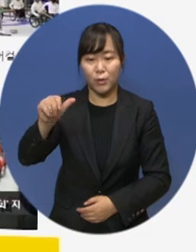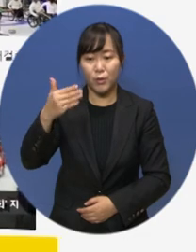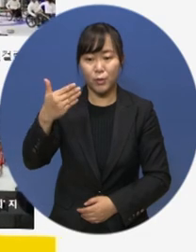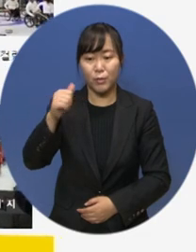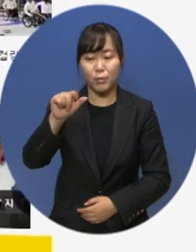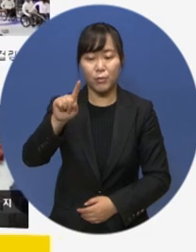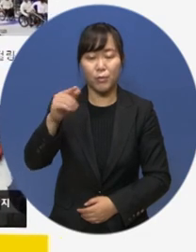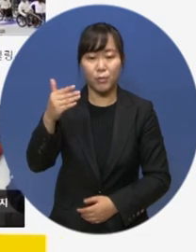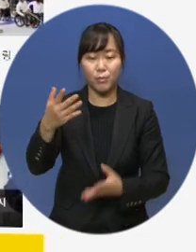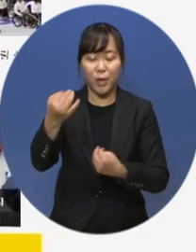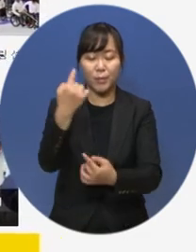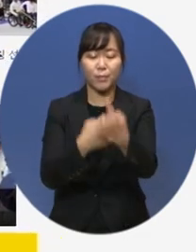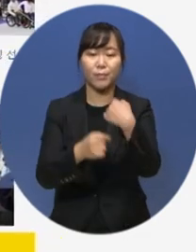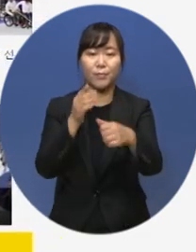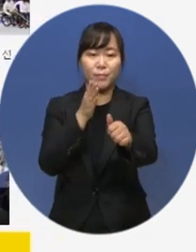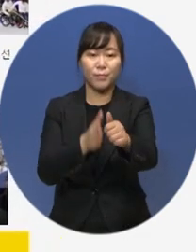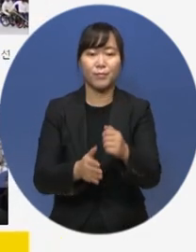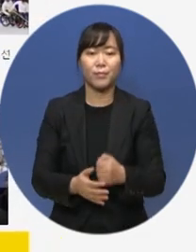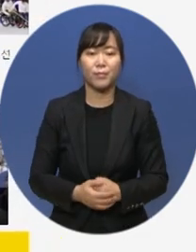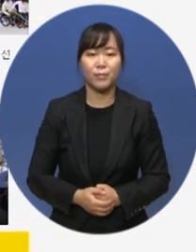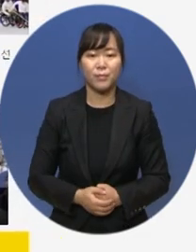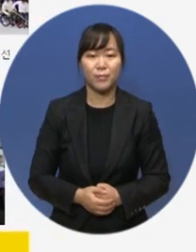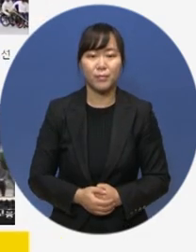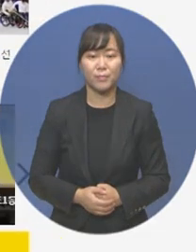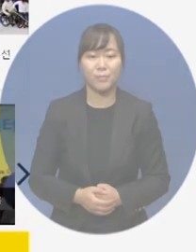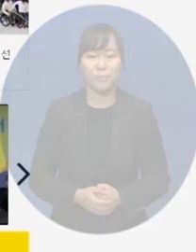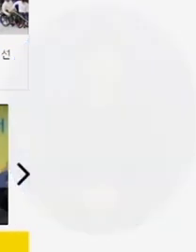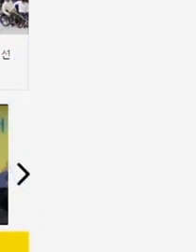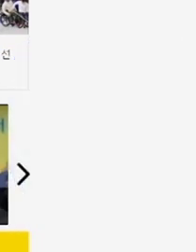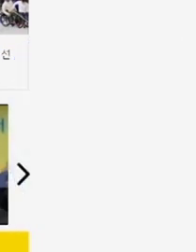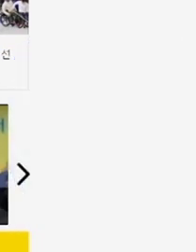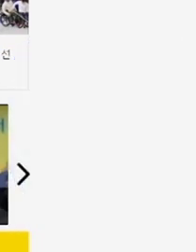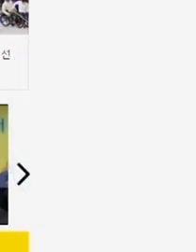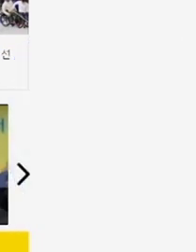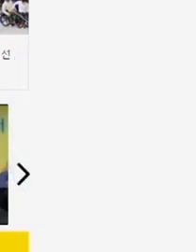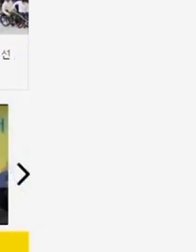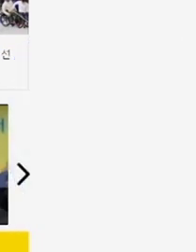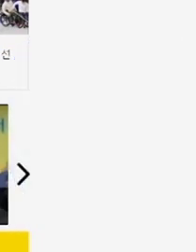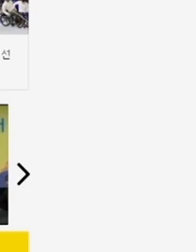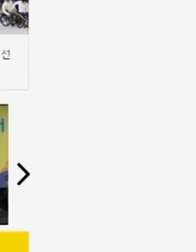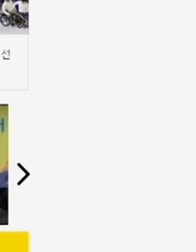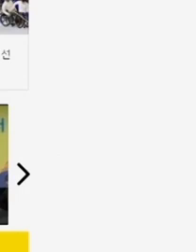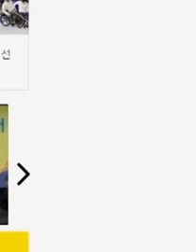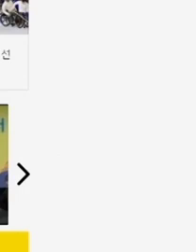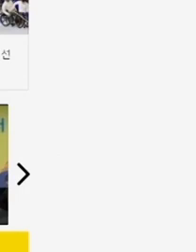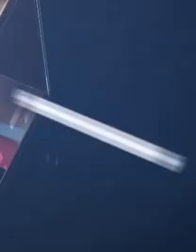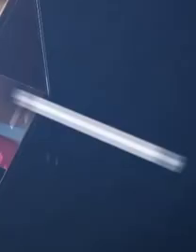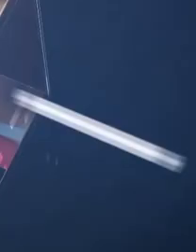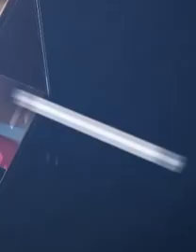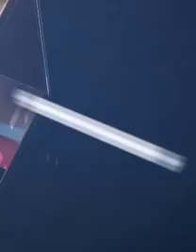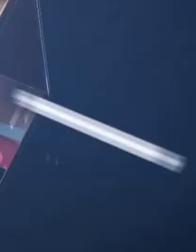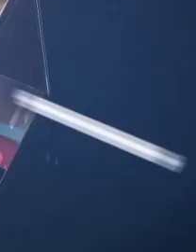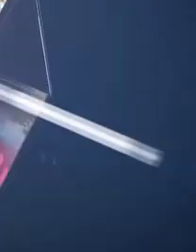전화번호 02-2655-9519로 많은 제보 바랍니다.